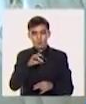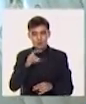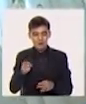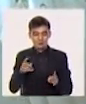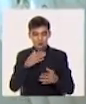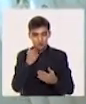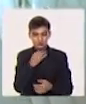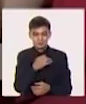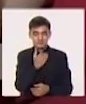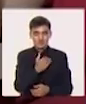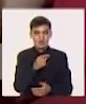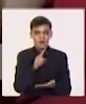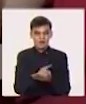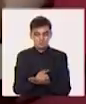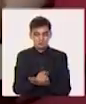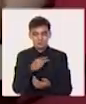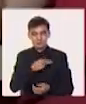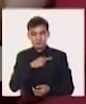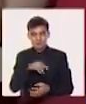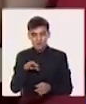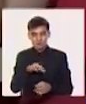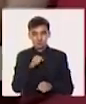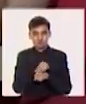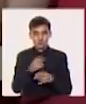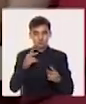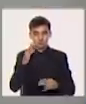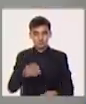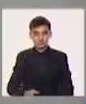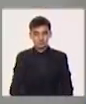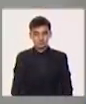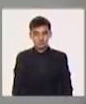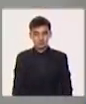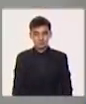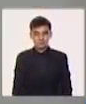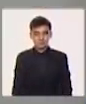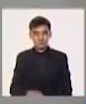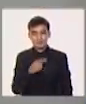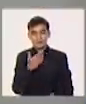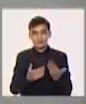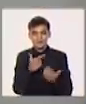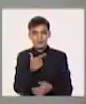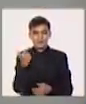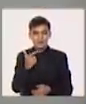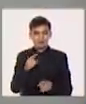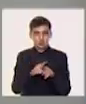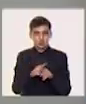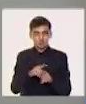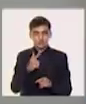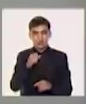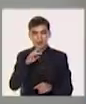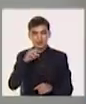мұндай жағдайда оның міндеті оның қайтыс болуымен тоқтайды дейді. Егер ол гарант болып тіркелмеген болса, қарызды жұбайы